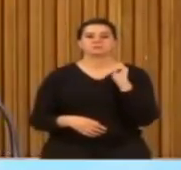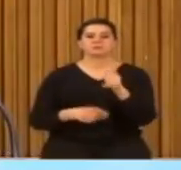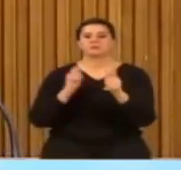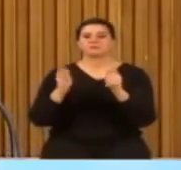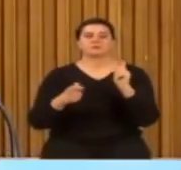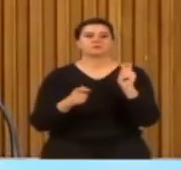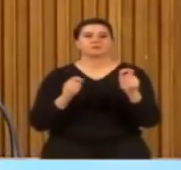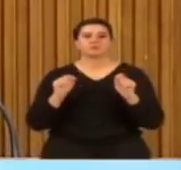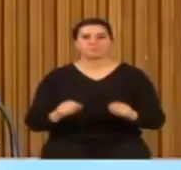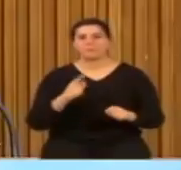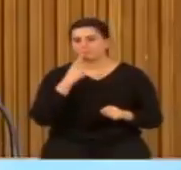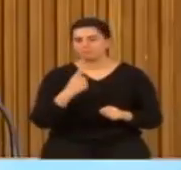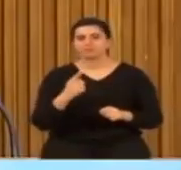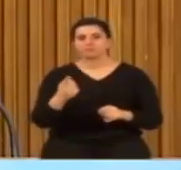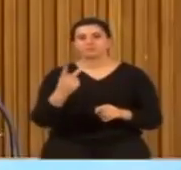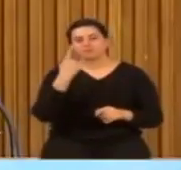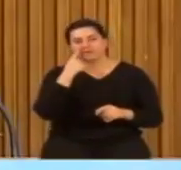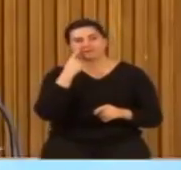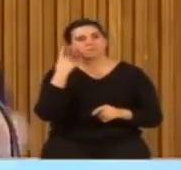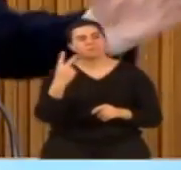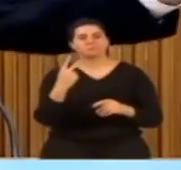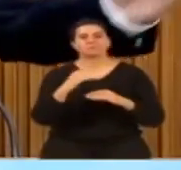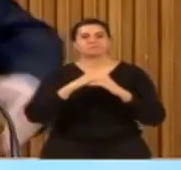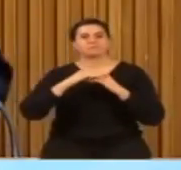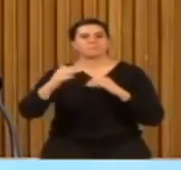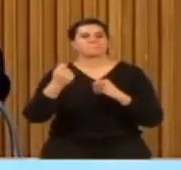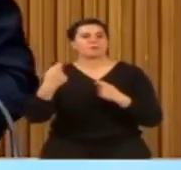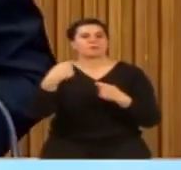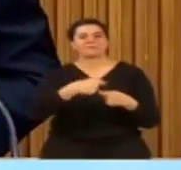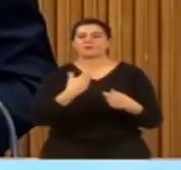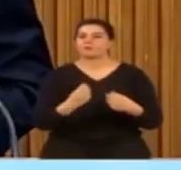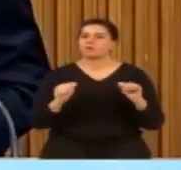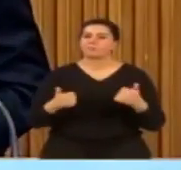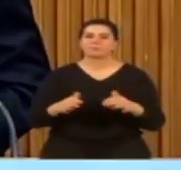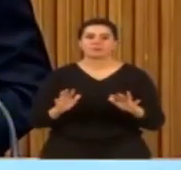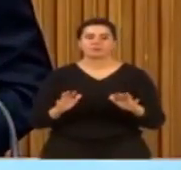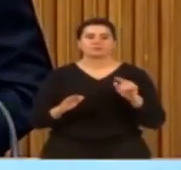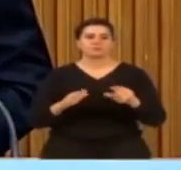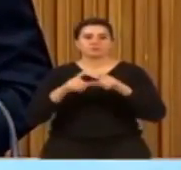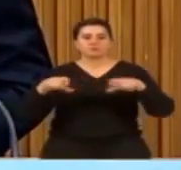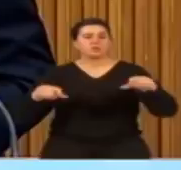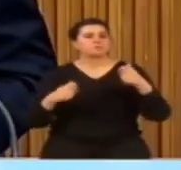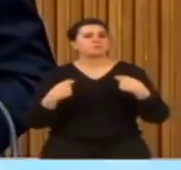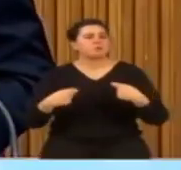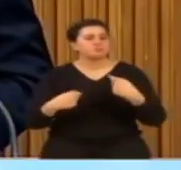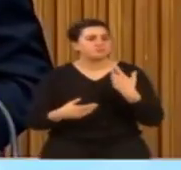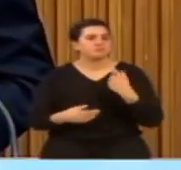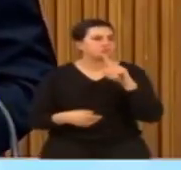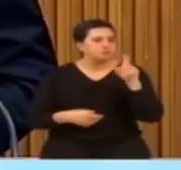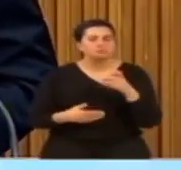diyor. E bu milletin parası olsun diyor. Ben istediğime veririm. Efendim bu saray kaça mal oldu? Size ne